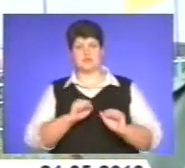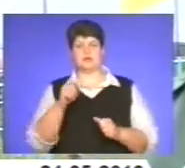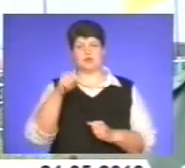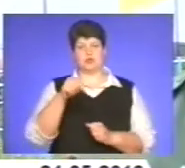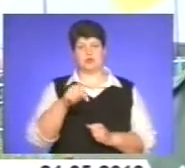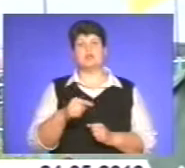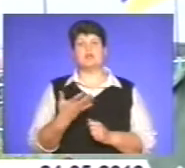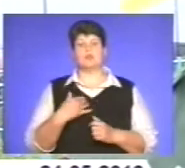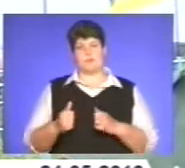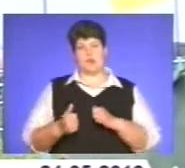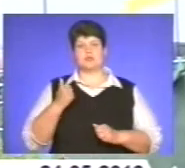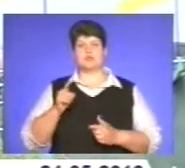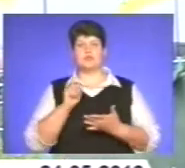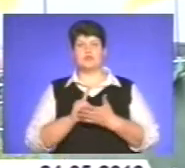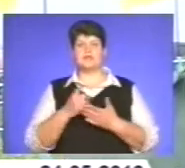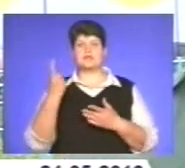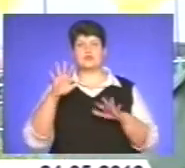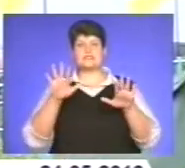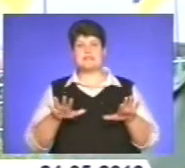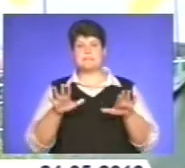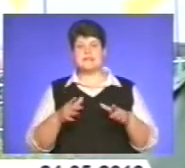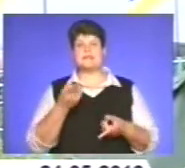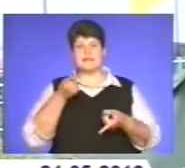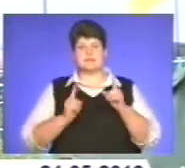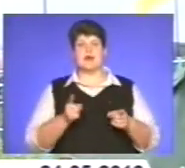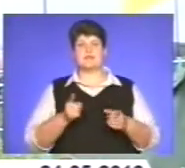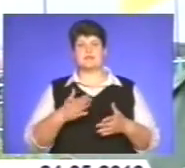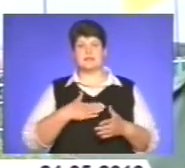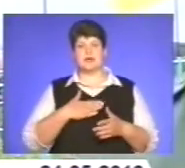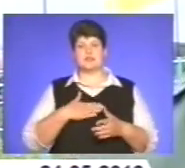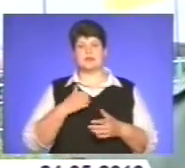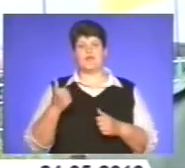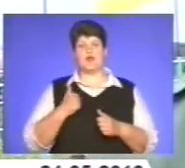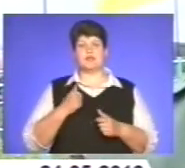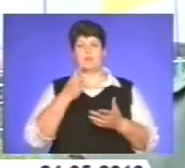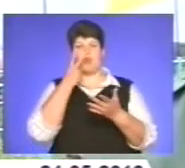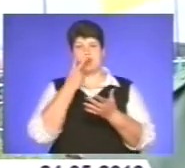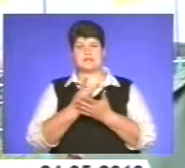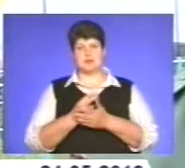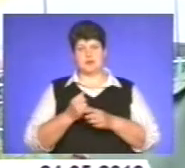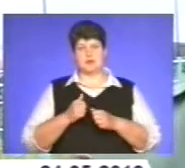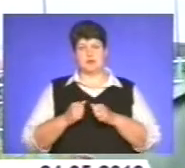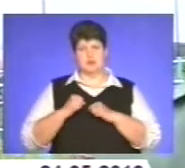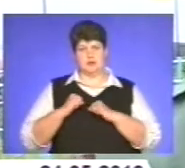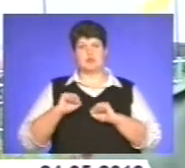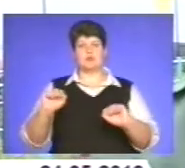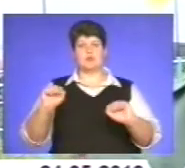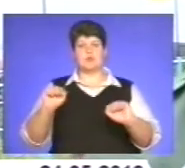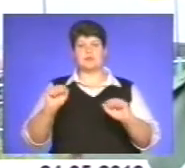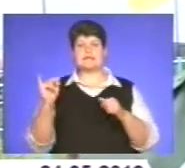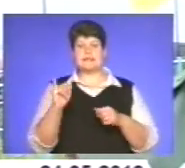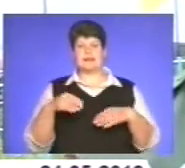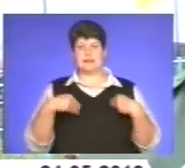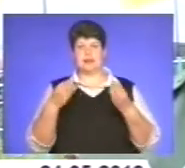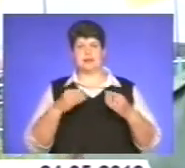що ми маємо гордитися, адже це одне з таких місць, де справді наші воїни показали хоробрість і, так би мовити,